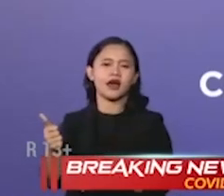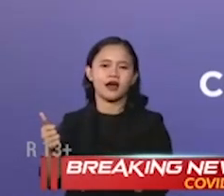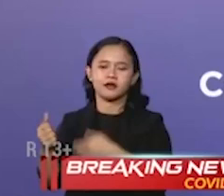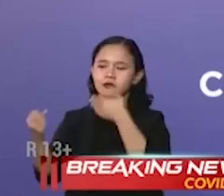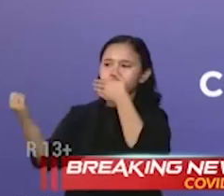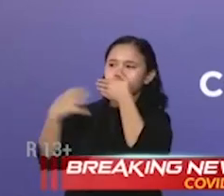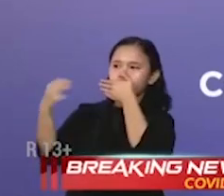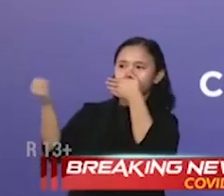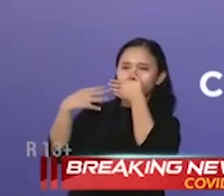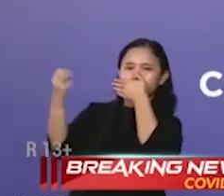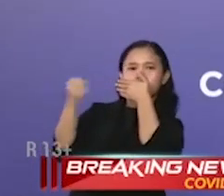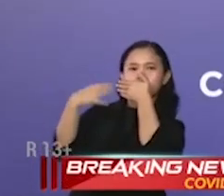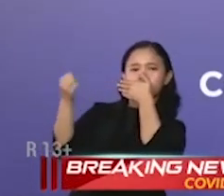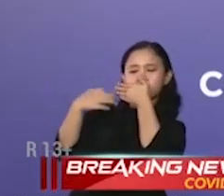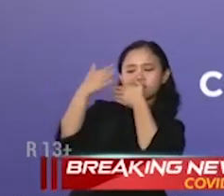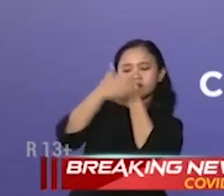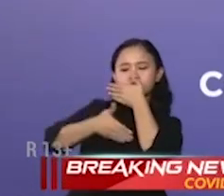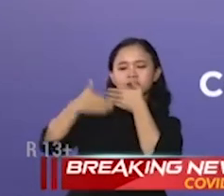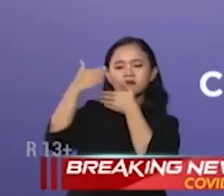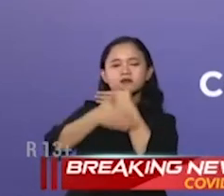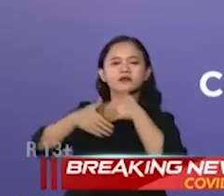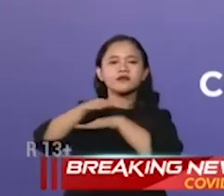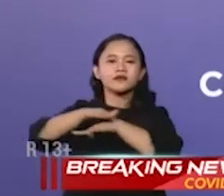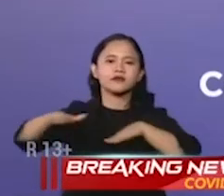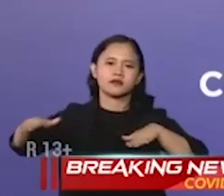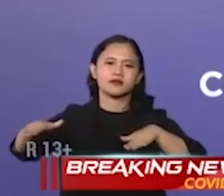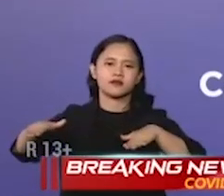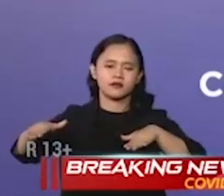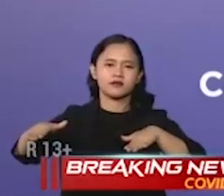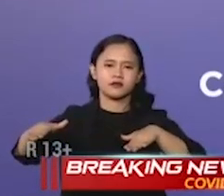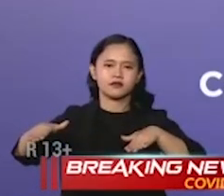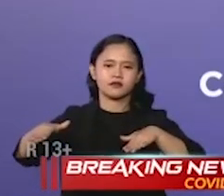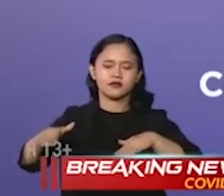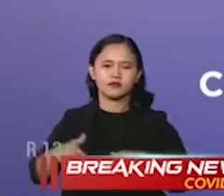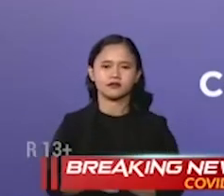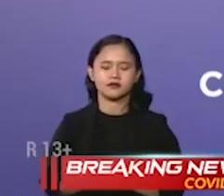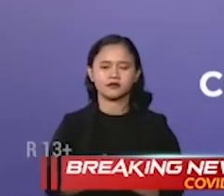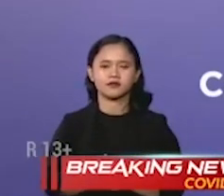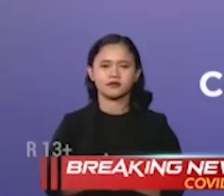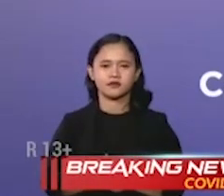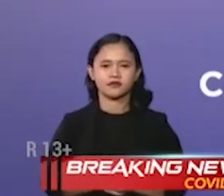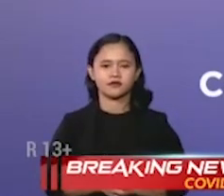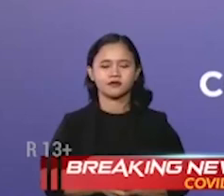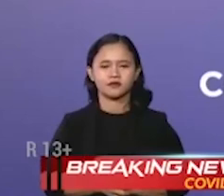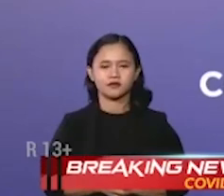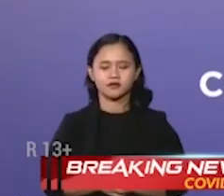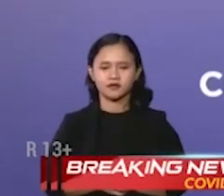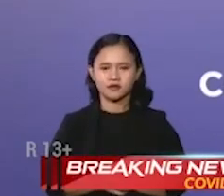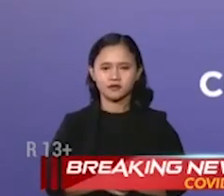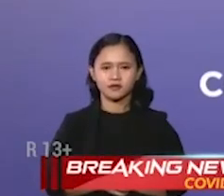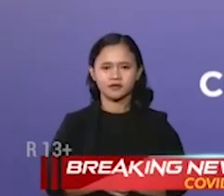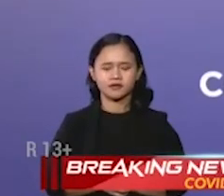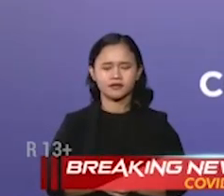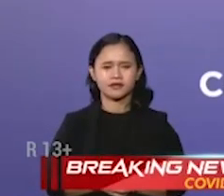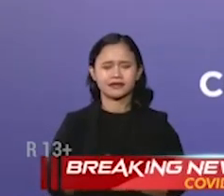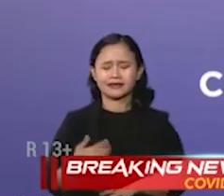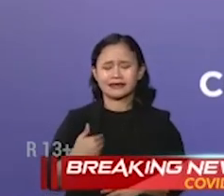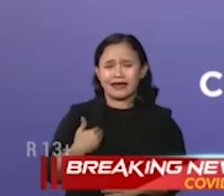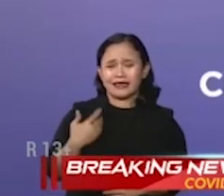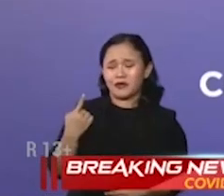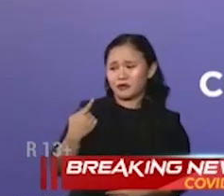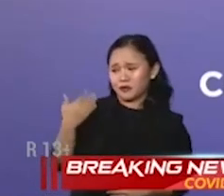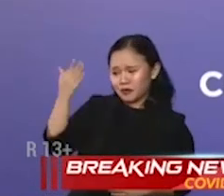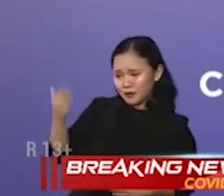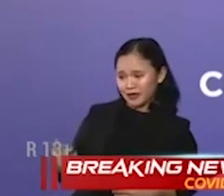troubled dari percikkan udah orang yang positif Ayo kita tidak pernah